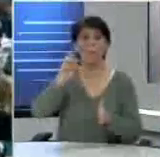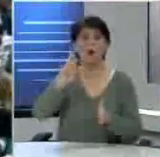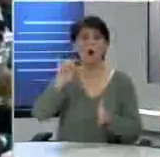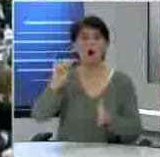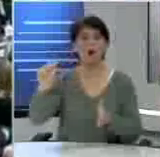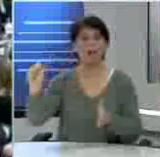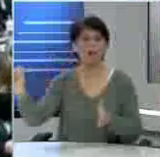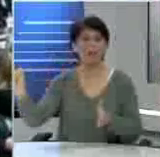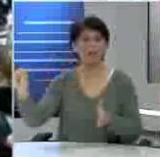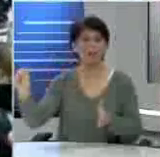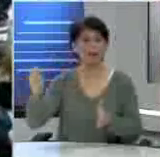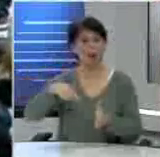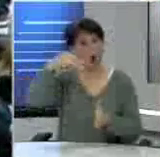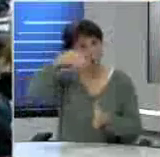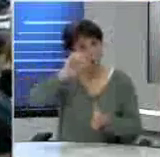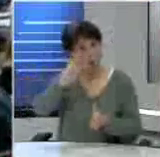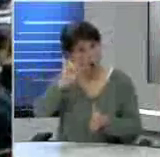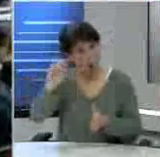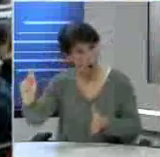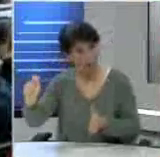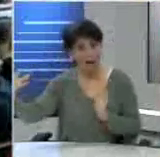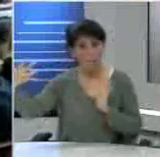στις 5.000 και σήμερα έχει φτάσει στις 15.000.